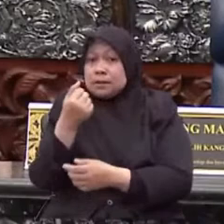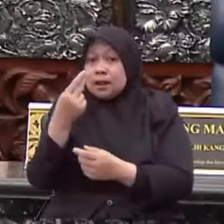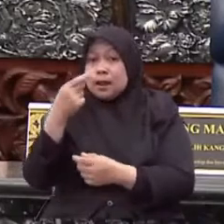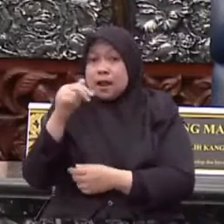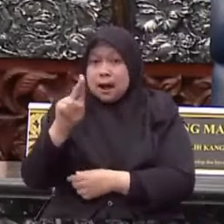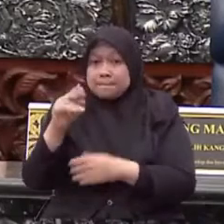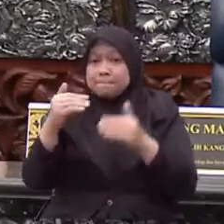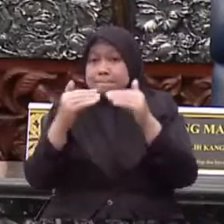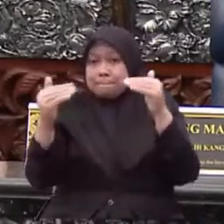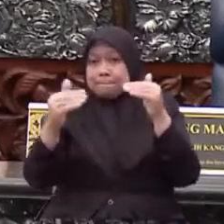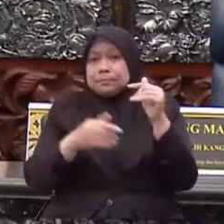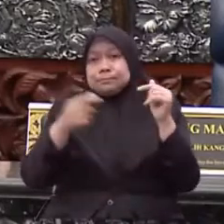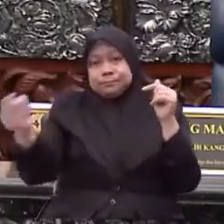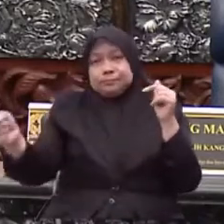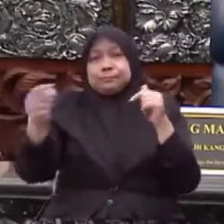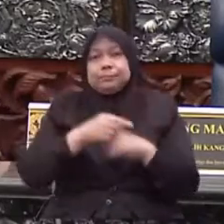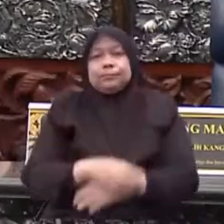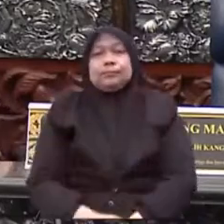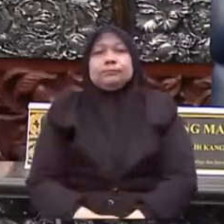kepada ASEAN